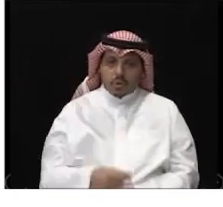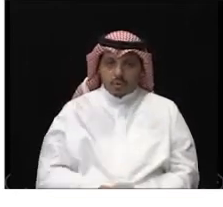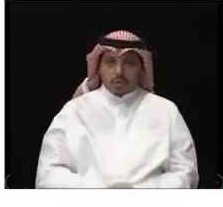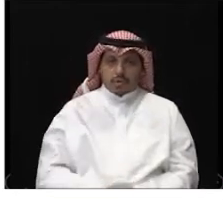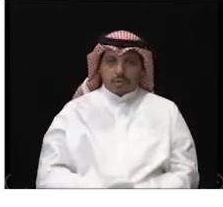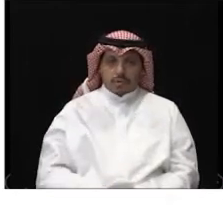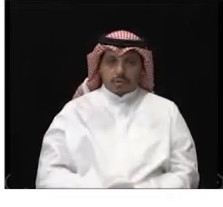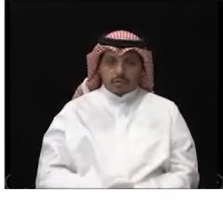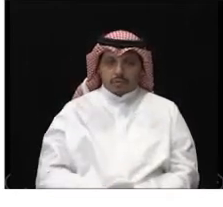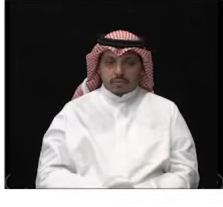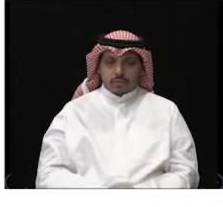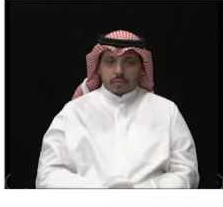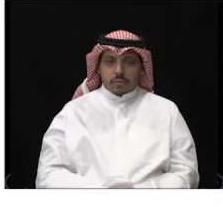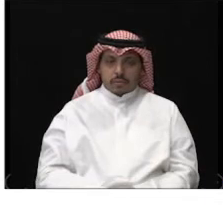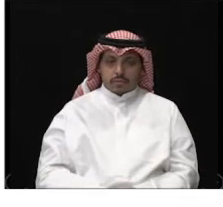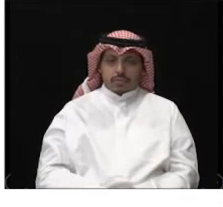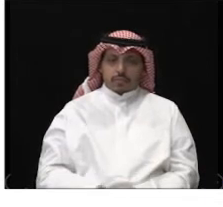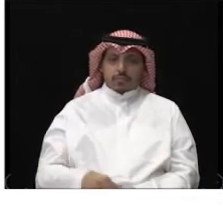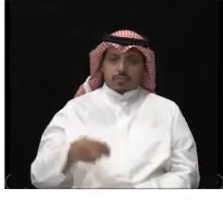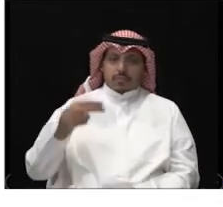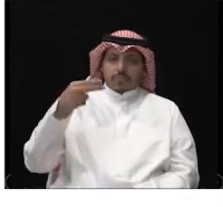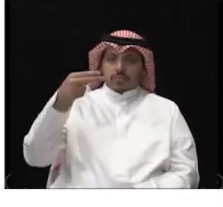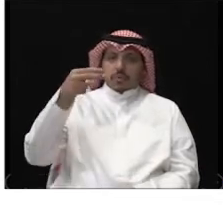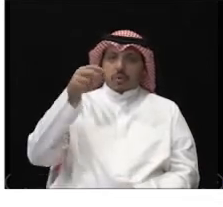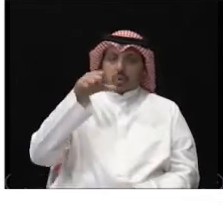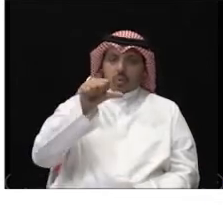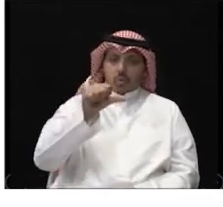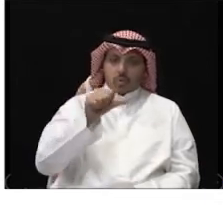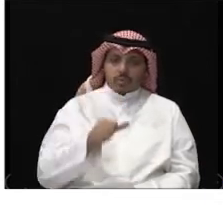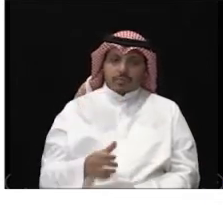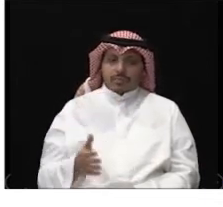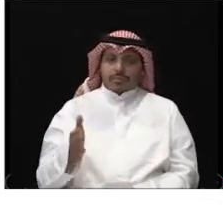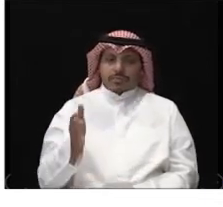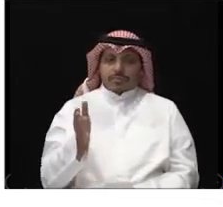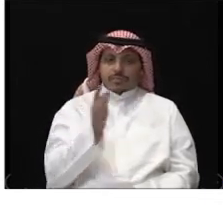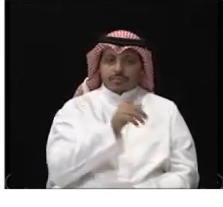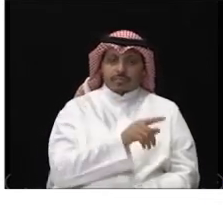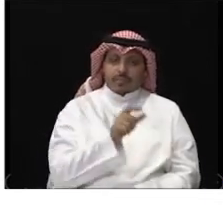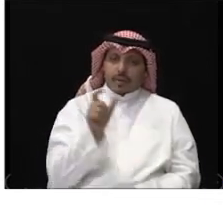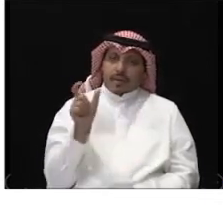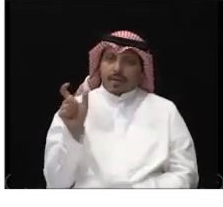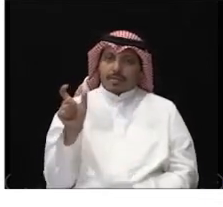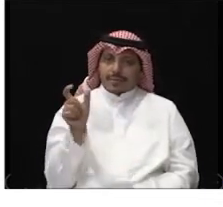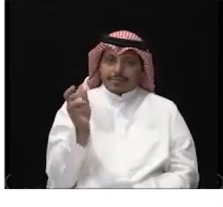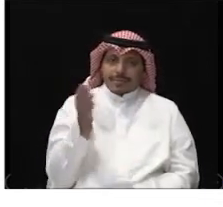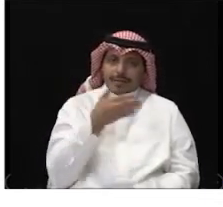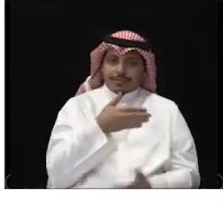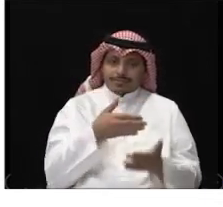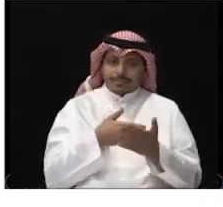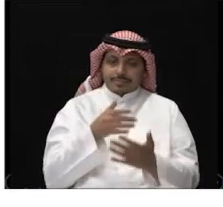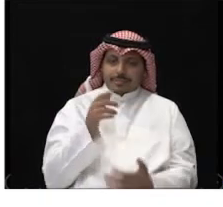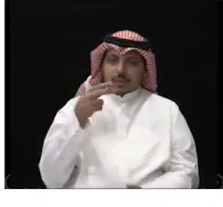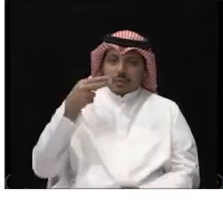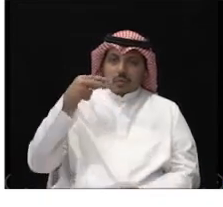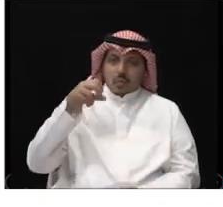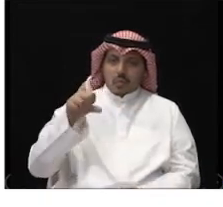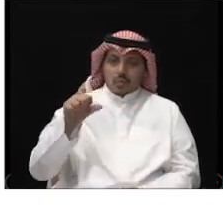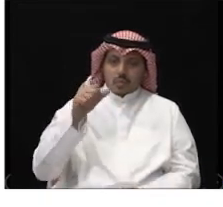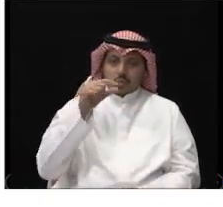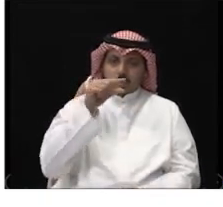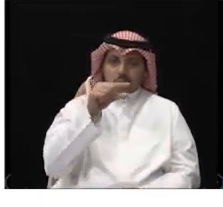فمده فأصبح عو عو، وجاء بعده حرف الداء مضموم فقلنا عود